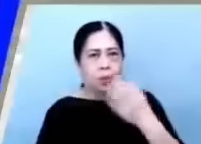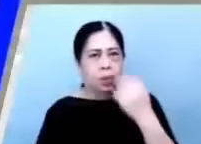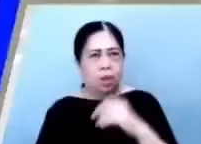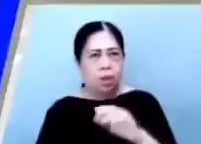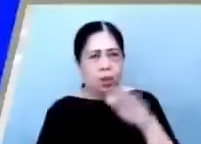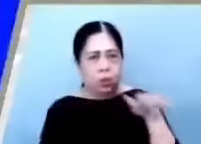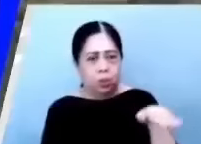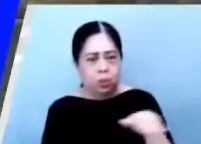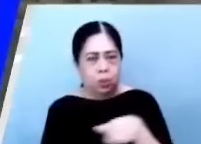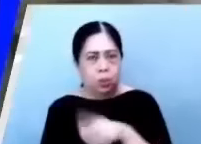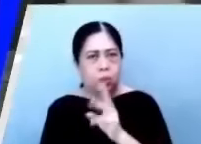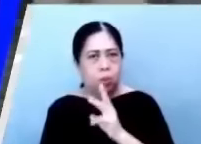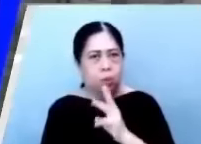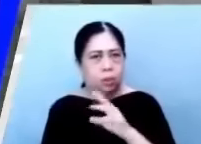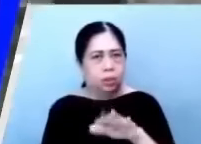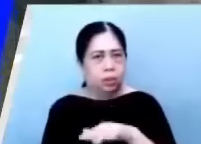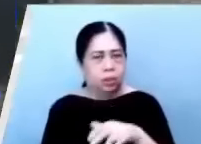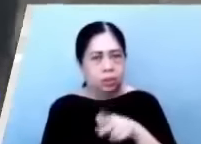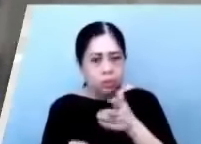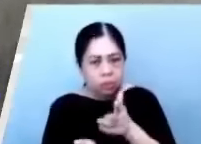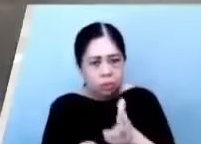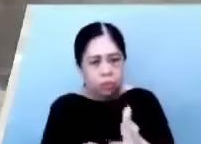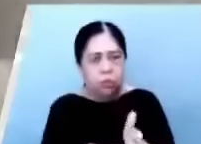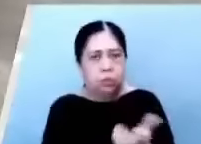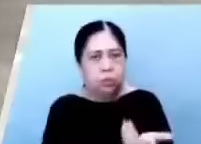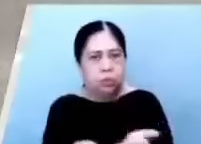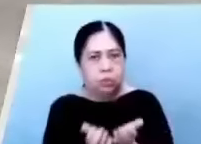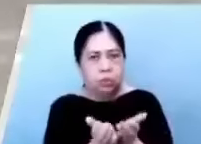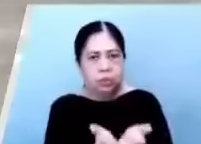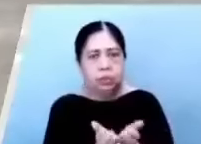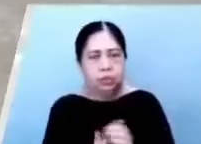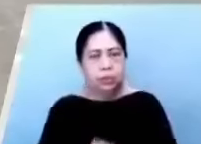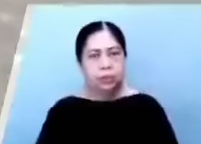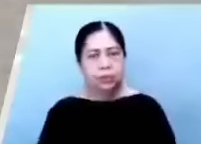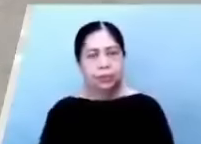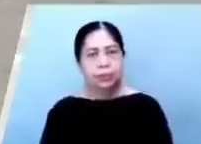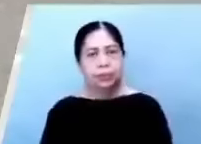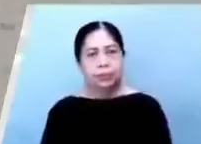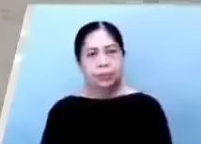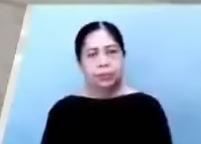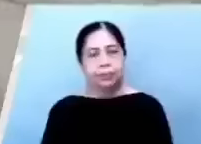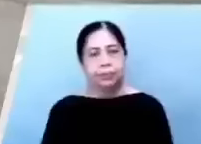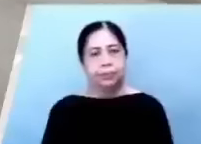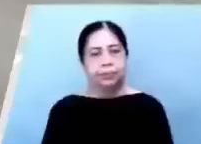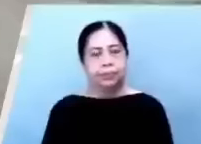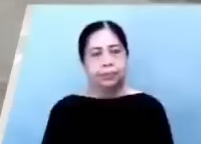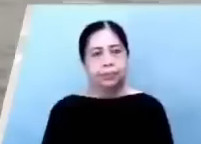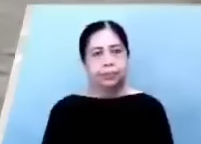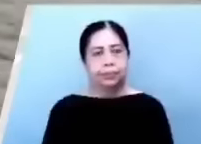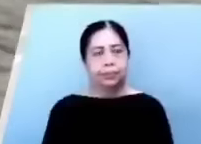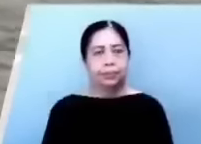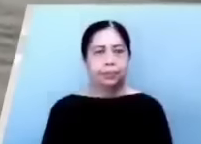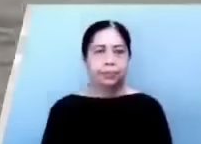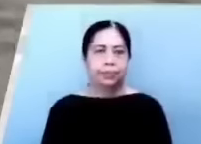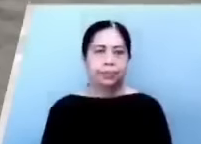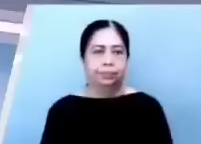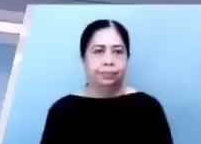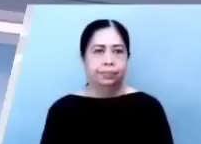bahagi ng pagdadaungan ng ferry boat. Mark Salazar, nagbabalita para sa GMA Integrated